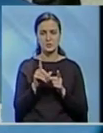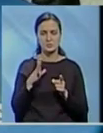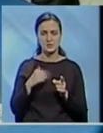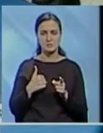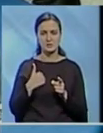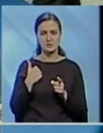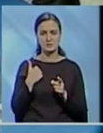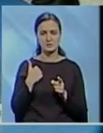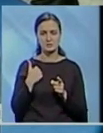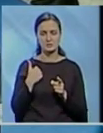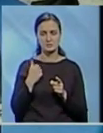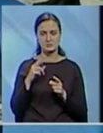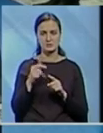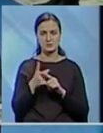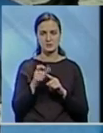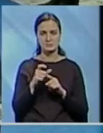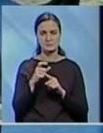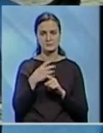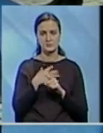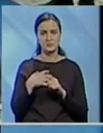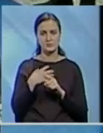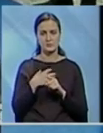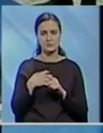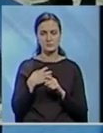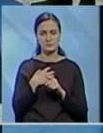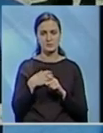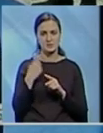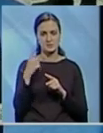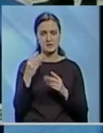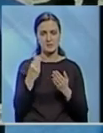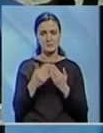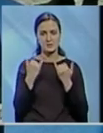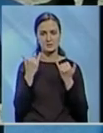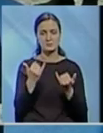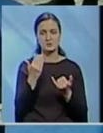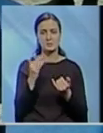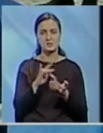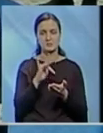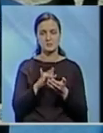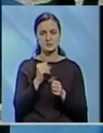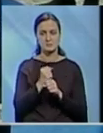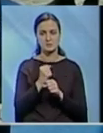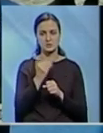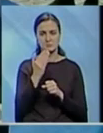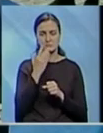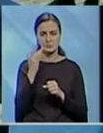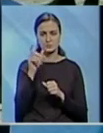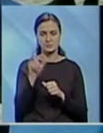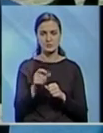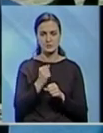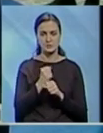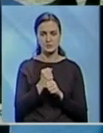ამაყი. და ძალიან მნიშვნელოვანია, როცა სხვა აფასებს იმას, რაც შენმა ქვეყანამ გააკეთა და შენმა პოლიტიკოსმა